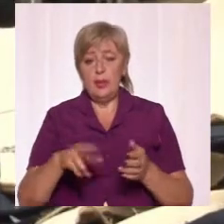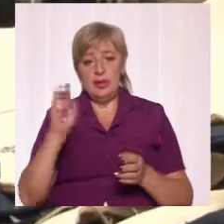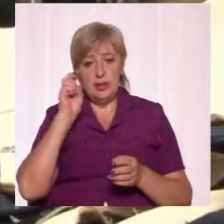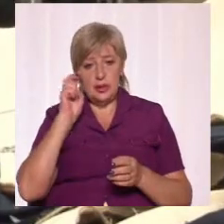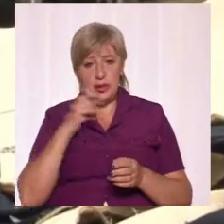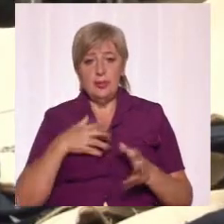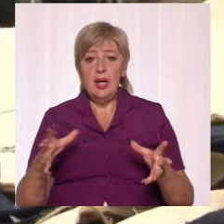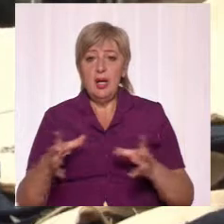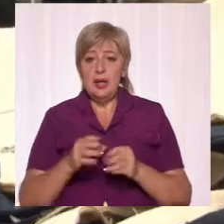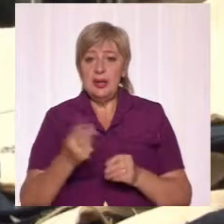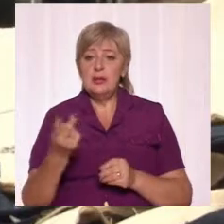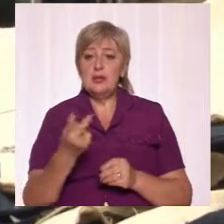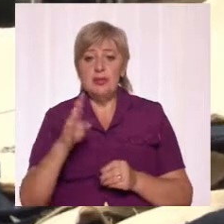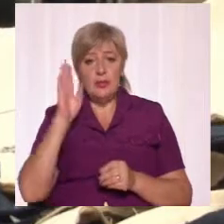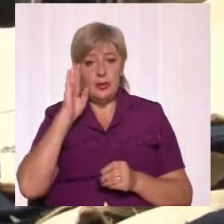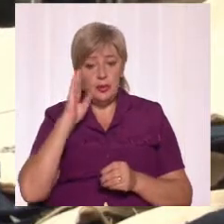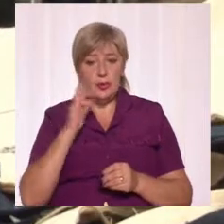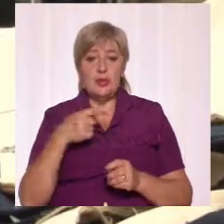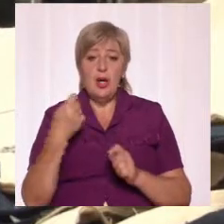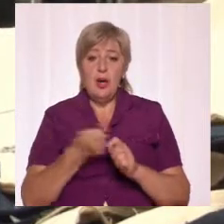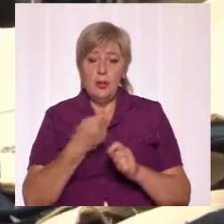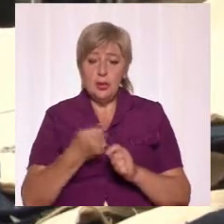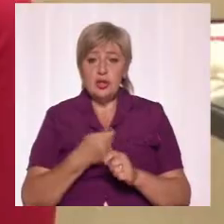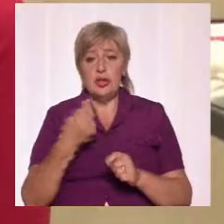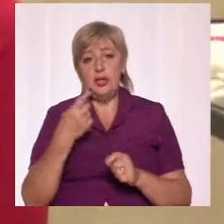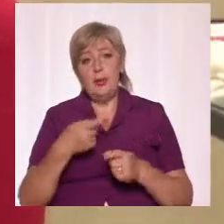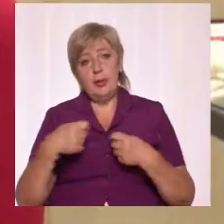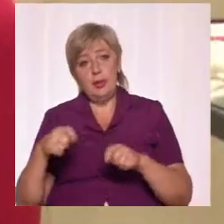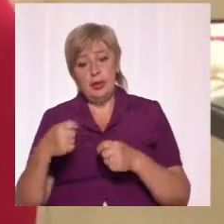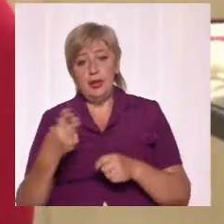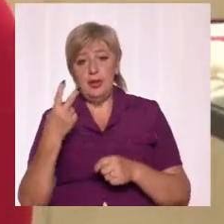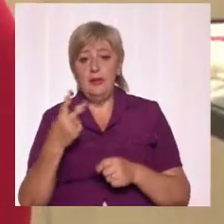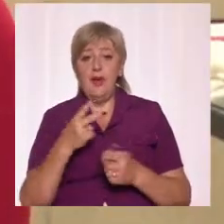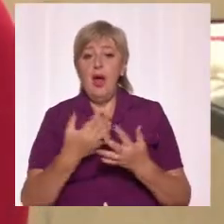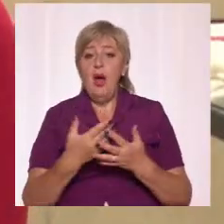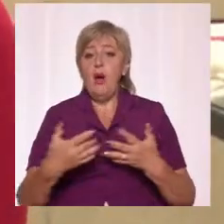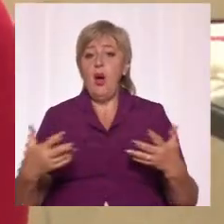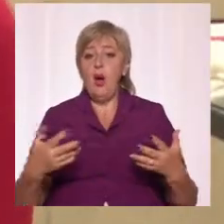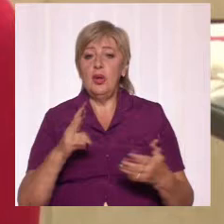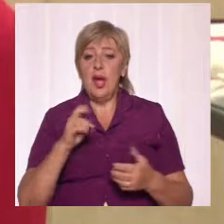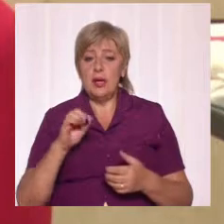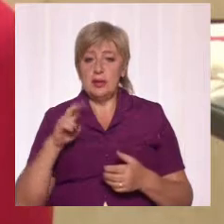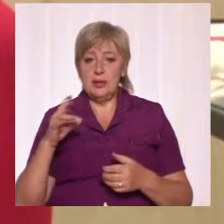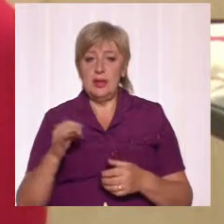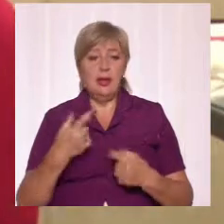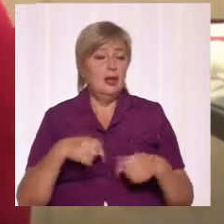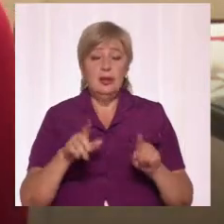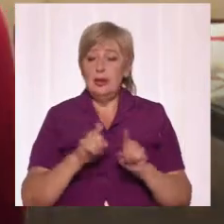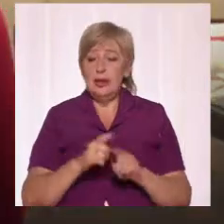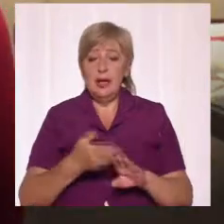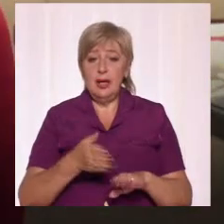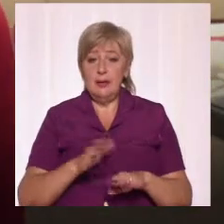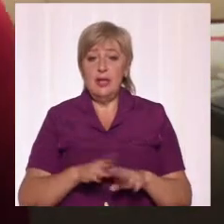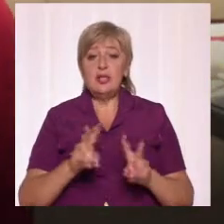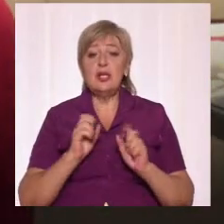вчителів. Разом із двома хлопцями пошили та продали дві колекції виробів. Зараз працюють над третьою. Не так сложно, як не так важко, як